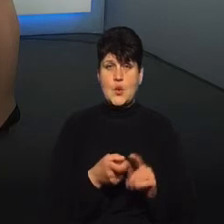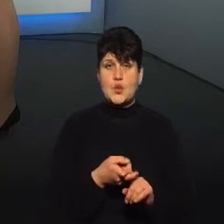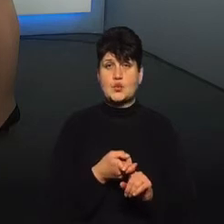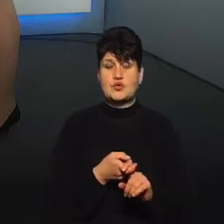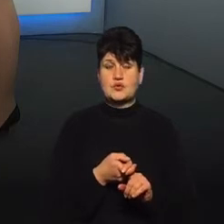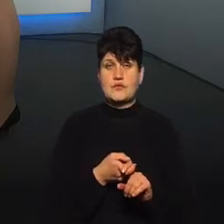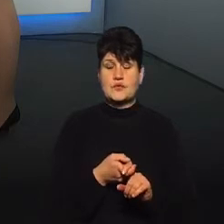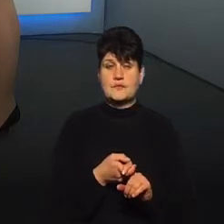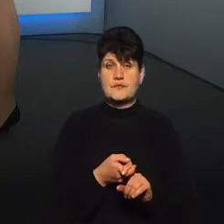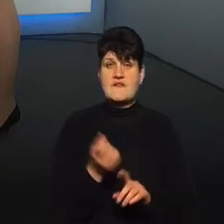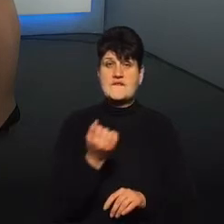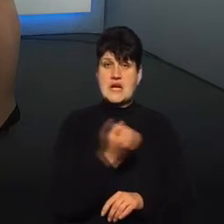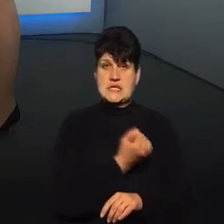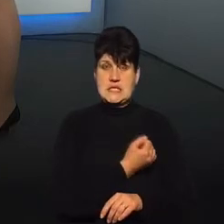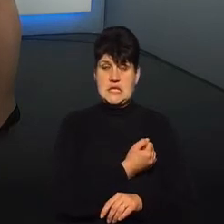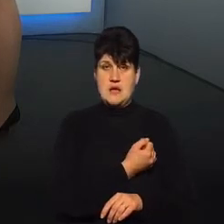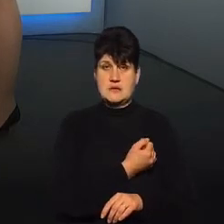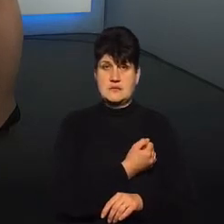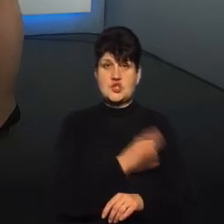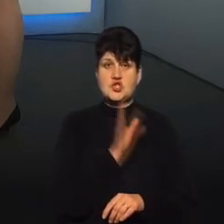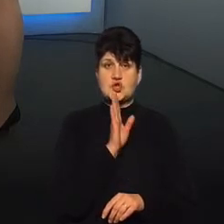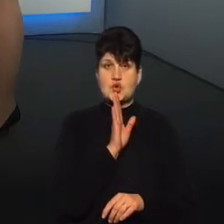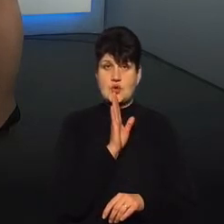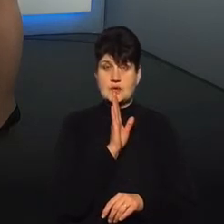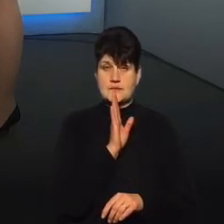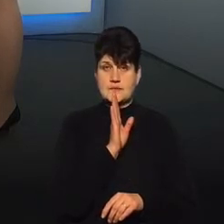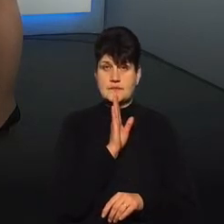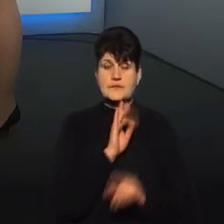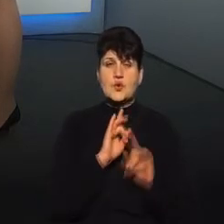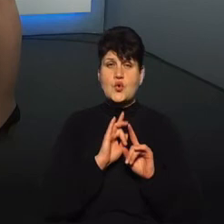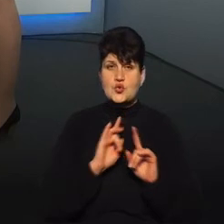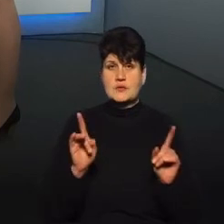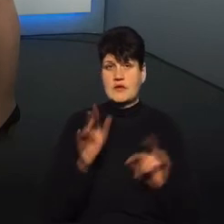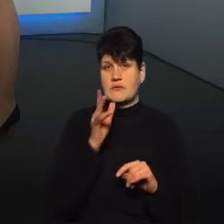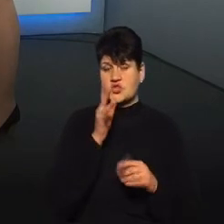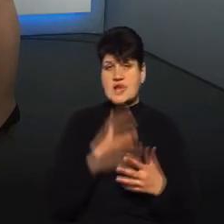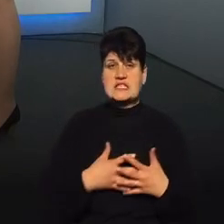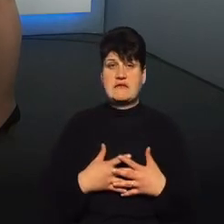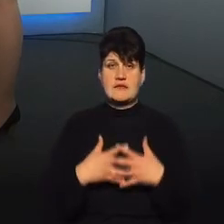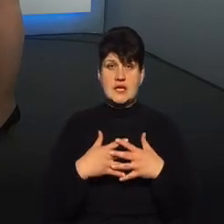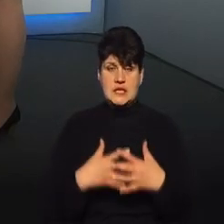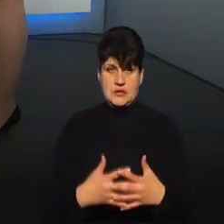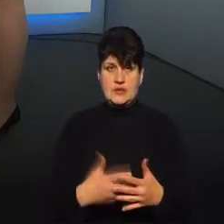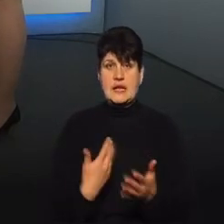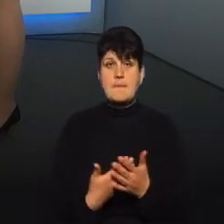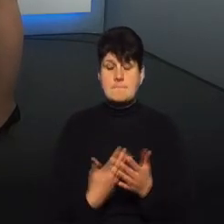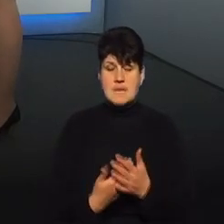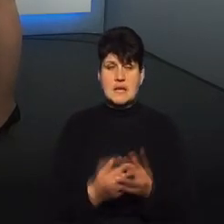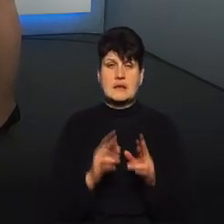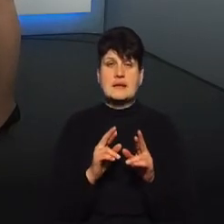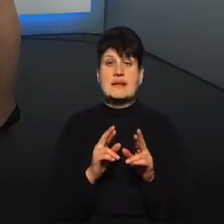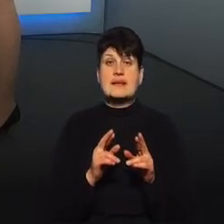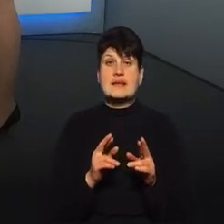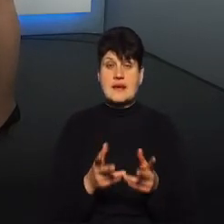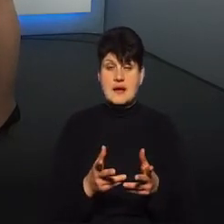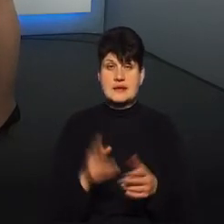вакцинації жінок, особливо під час вагітності, наприклад, як від дифтерії,